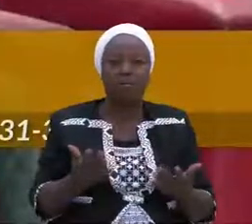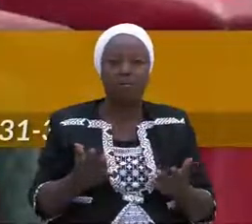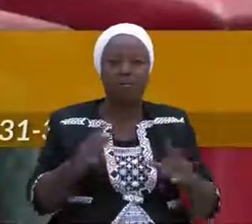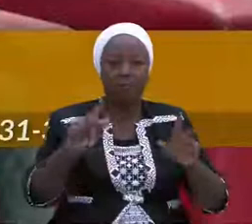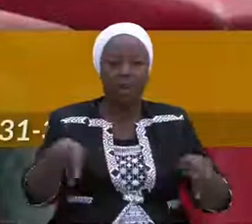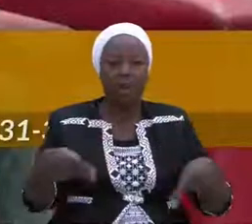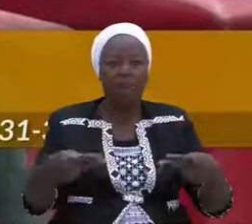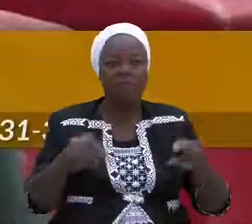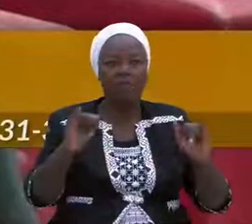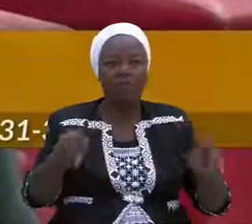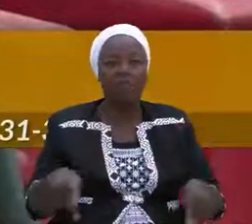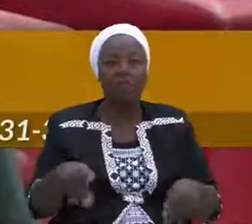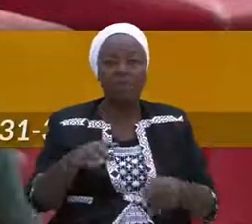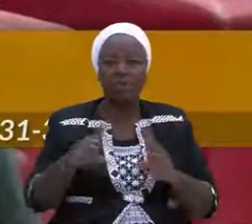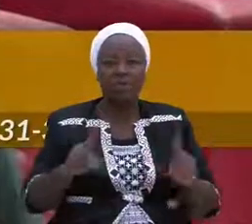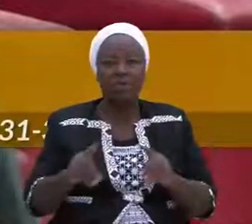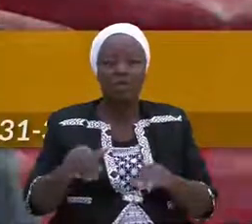Philippe